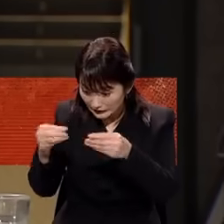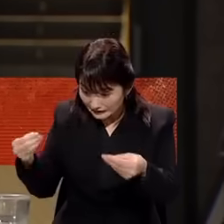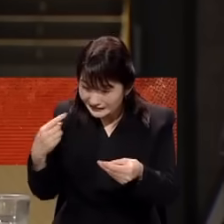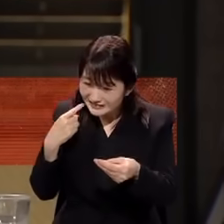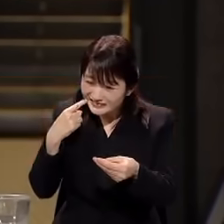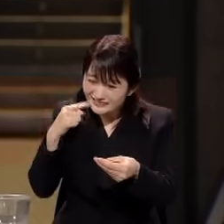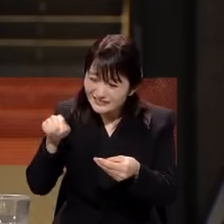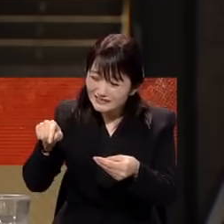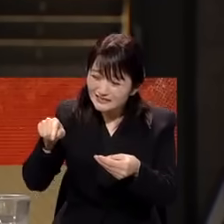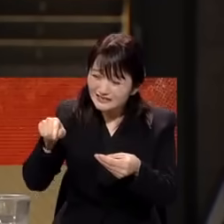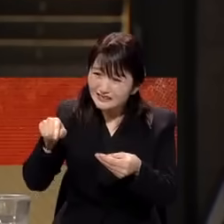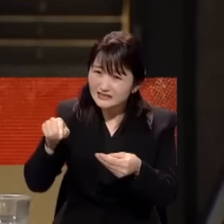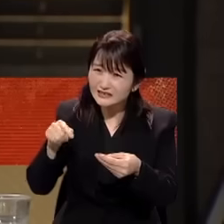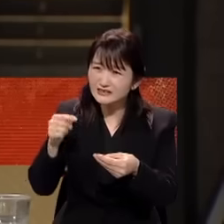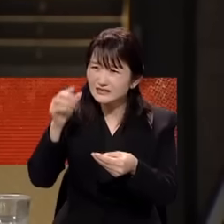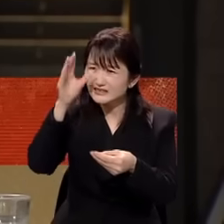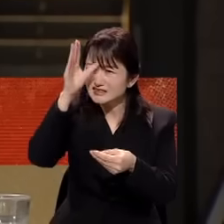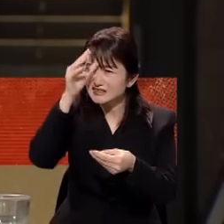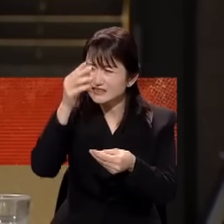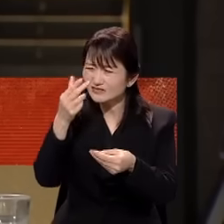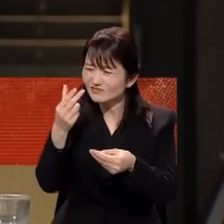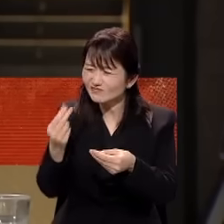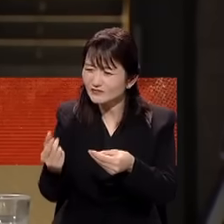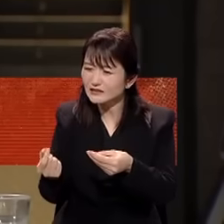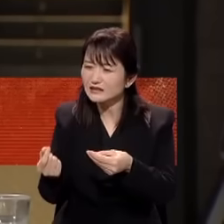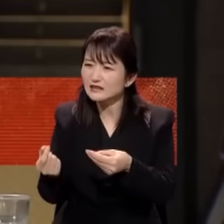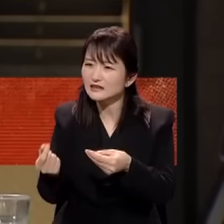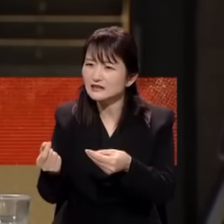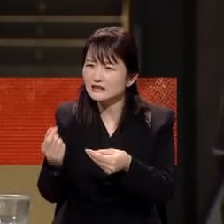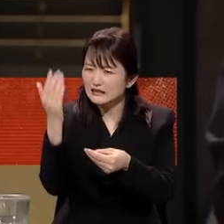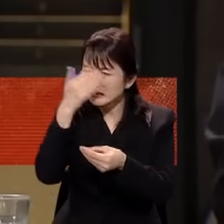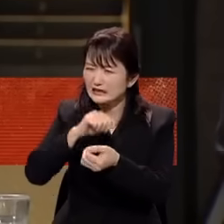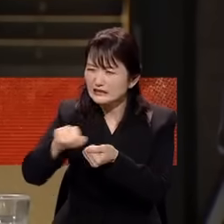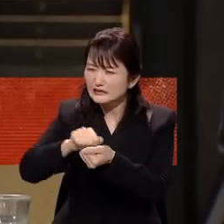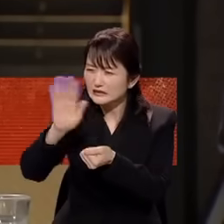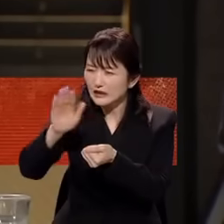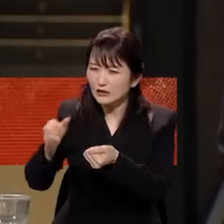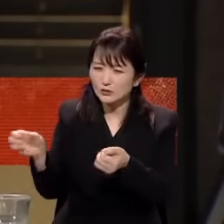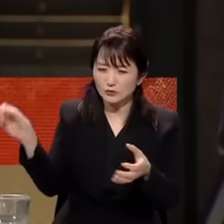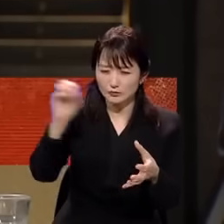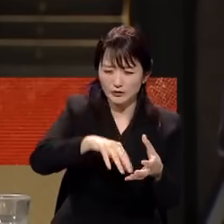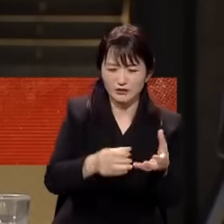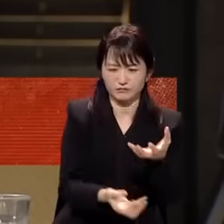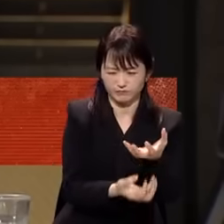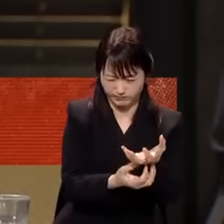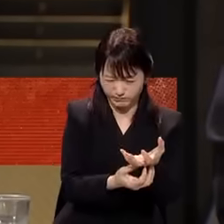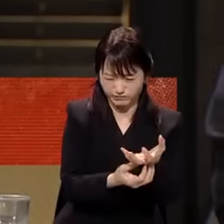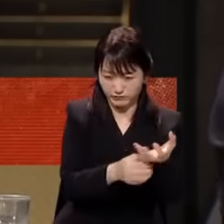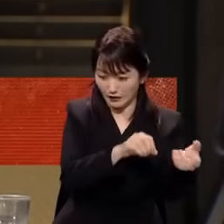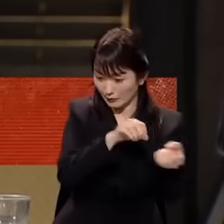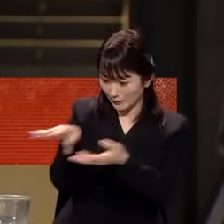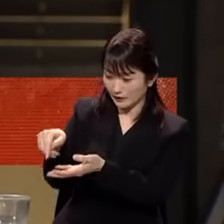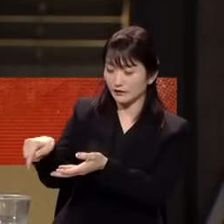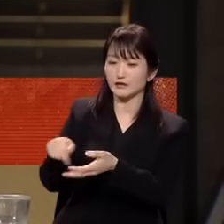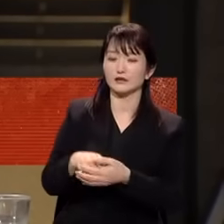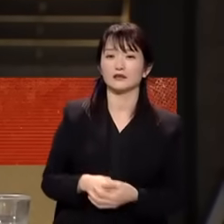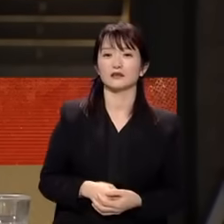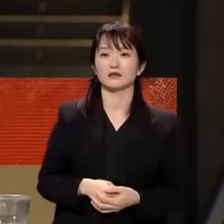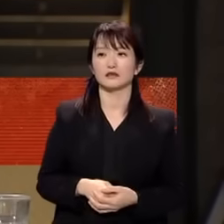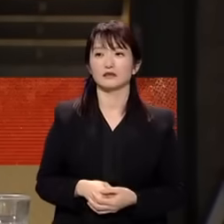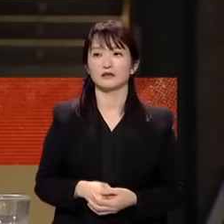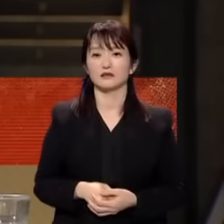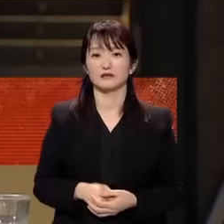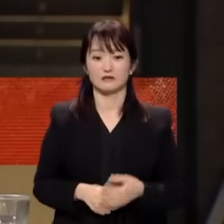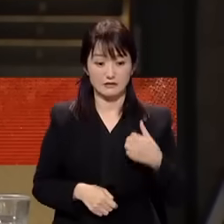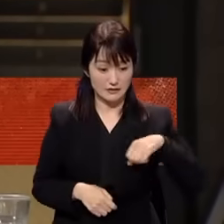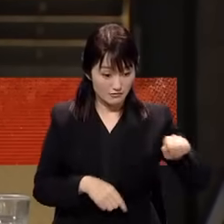아마 닭 배설물 같은 것 같아요. 그렇게 묻고 제대로 세척이 안 된 상태에서 이렇게 튀김이 온 건데 그래서 바로 이제 아드님이 화가